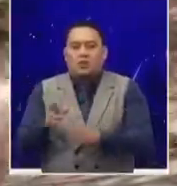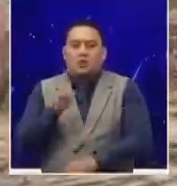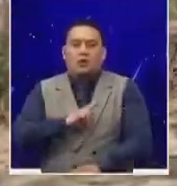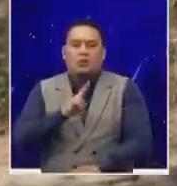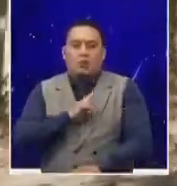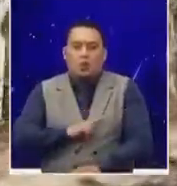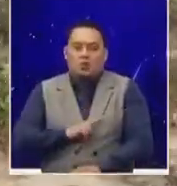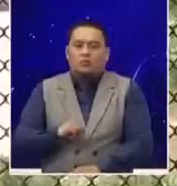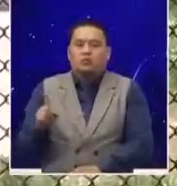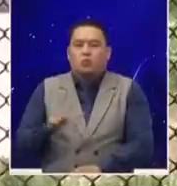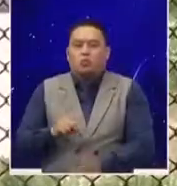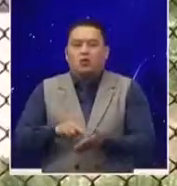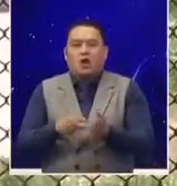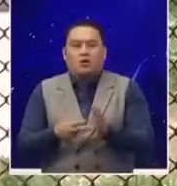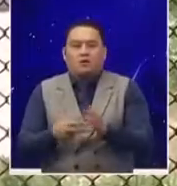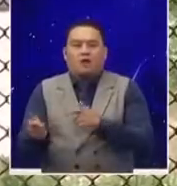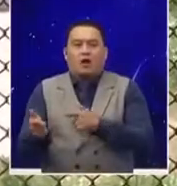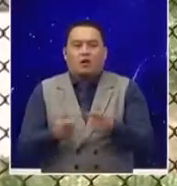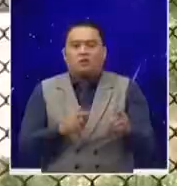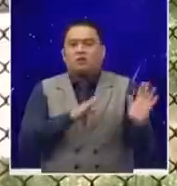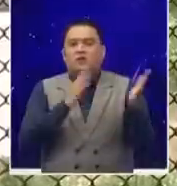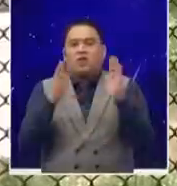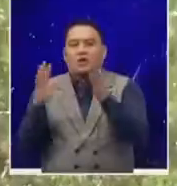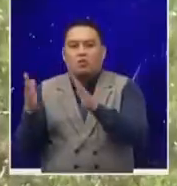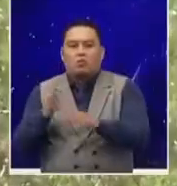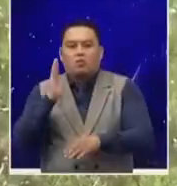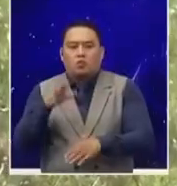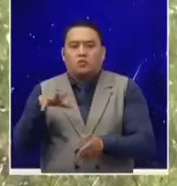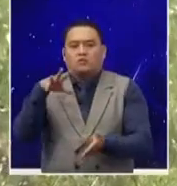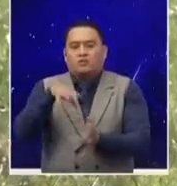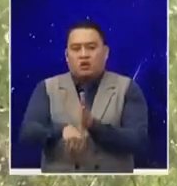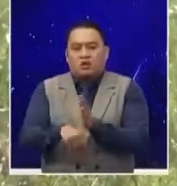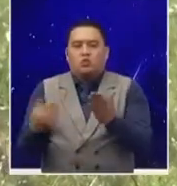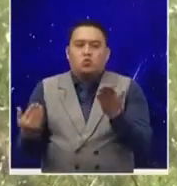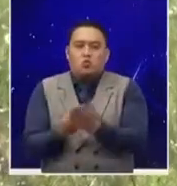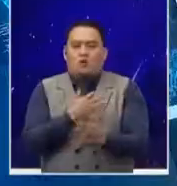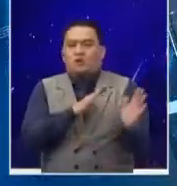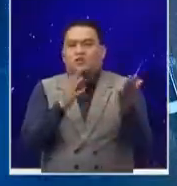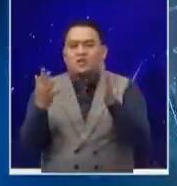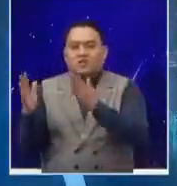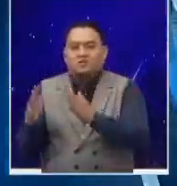работой. Наряду с этим они планируют готовить садоводов, которые будут закладывать новые сады.